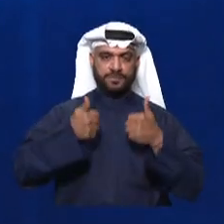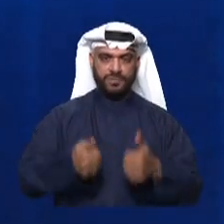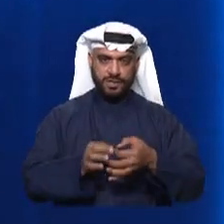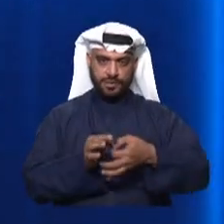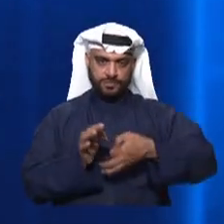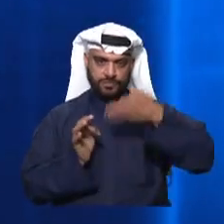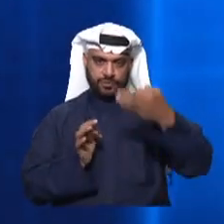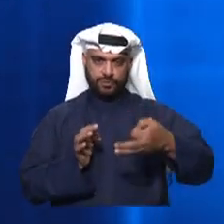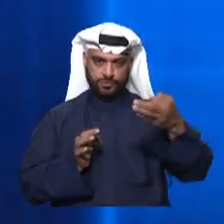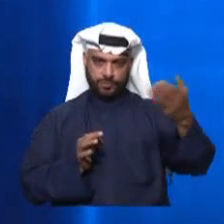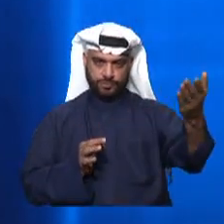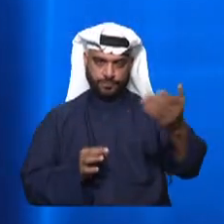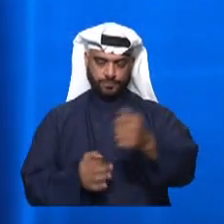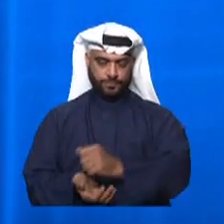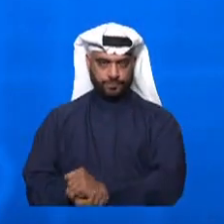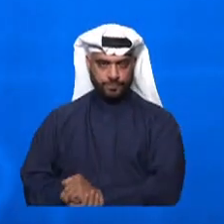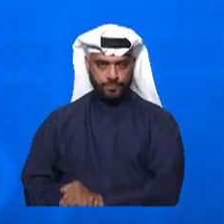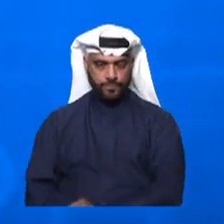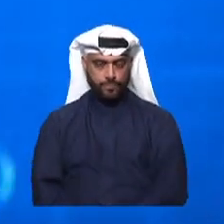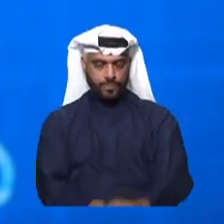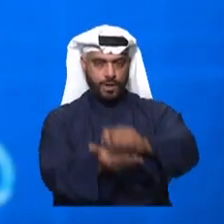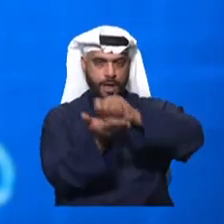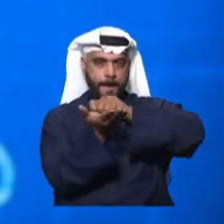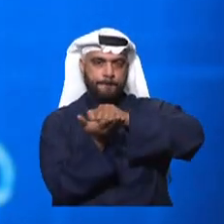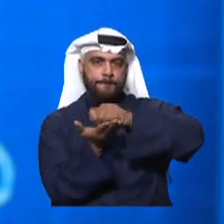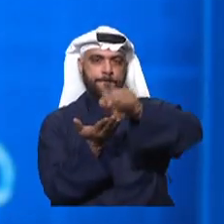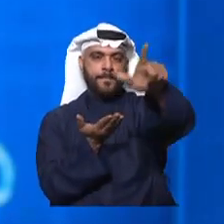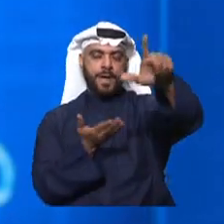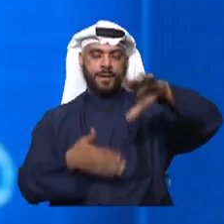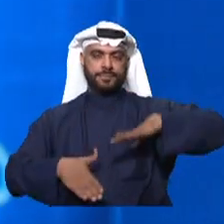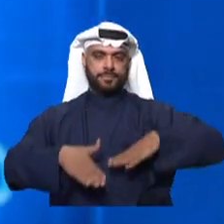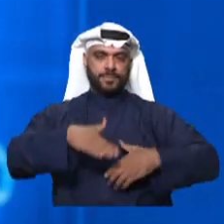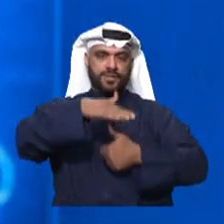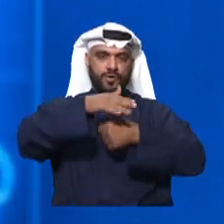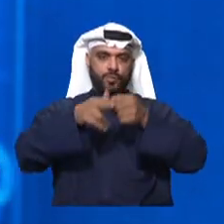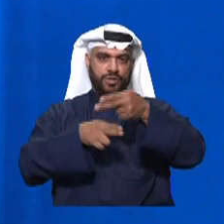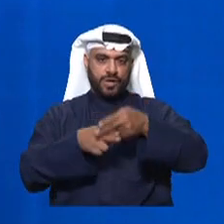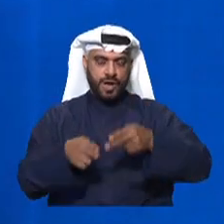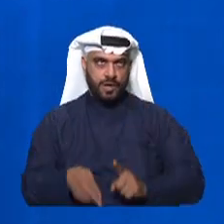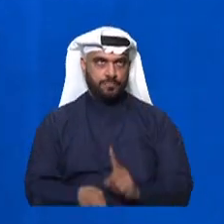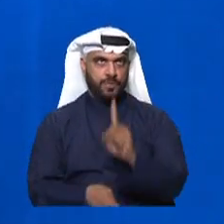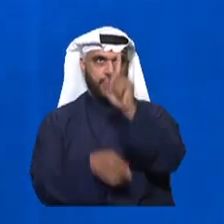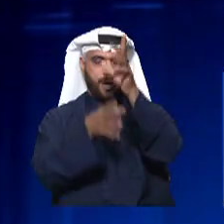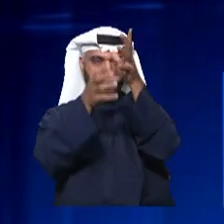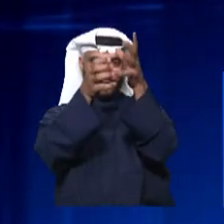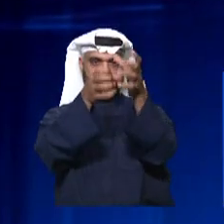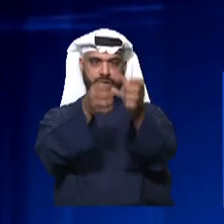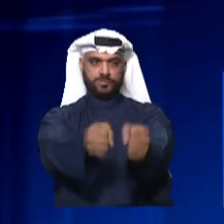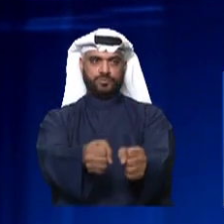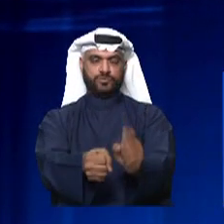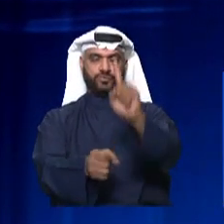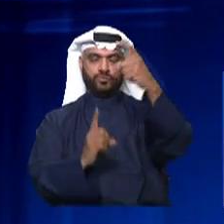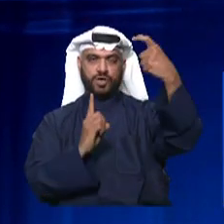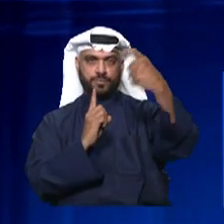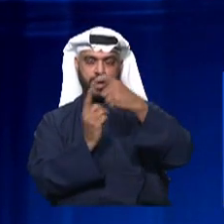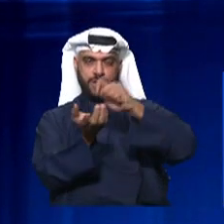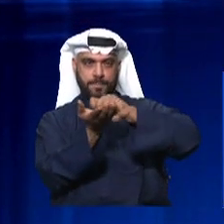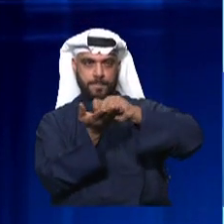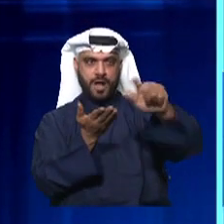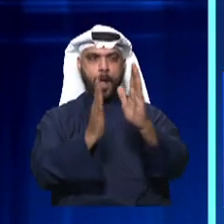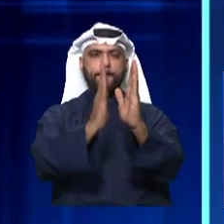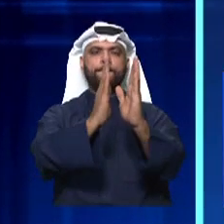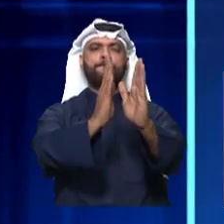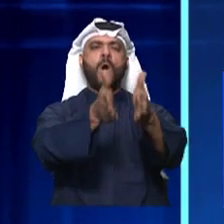بعث حضره صاحب السمو امير البلاد الشيخ نواف الاحمد الجابر الصباح حفظه الله ورعاه ببرق تهنئه الى فخامه